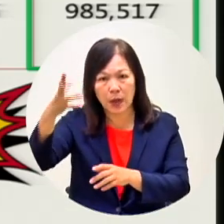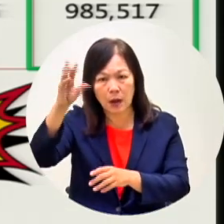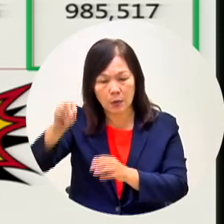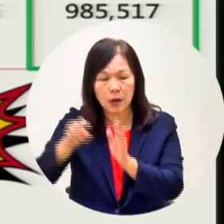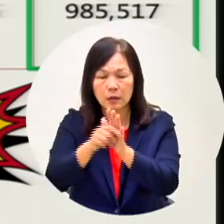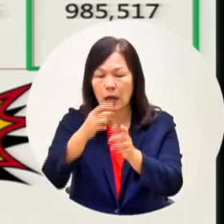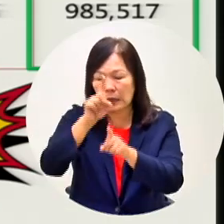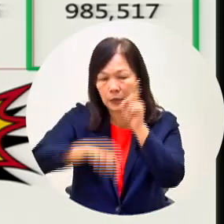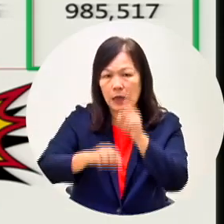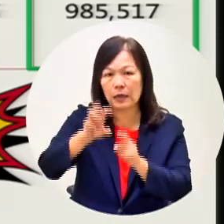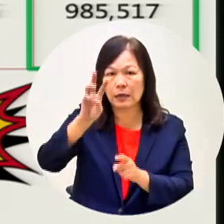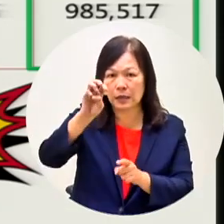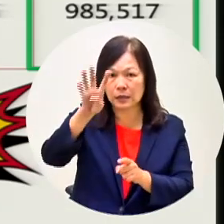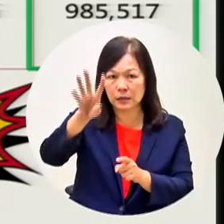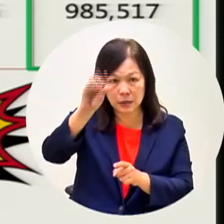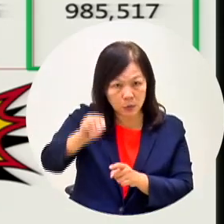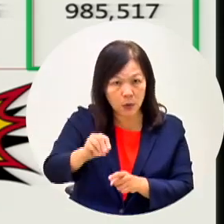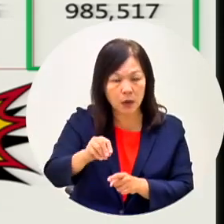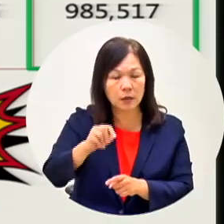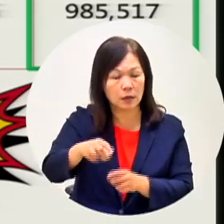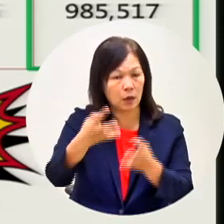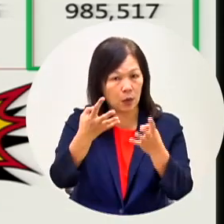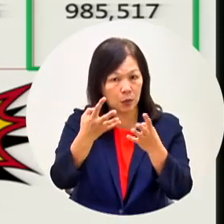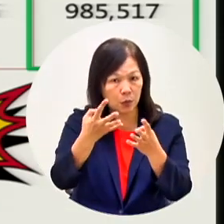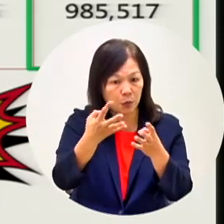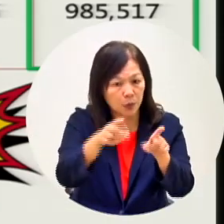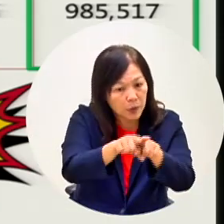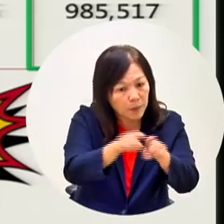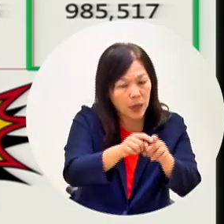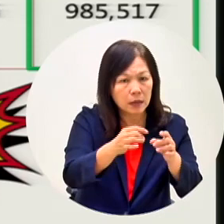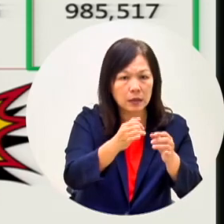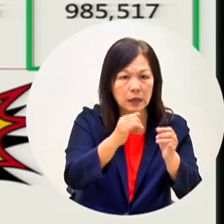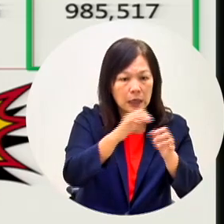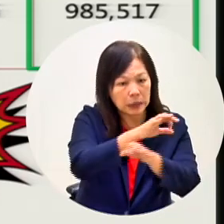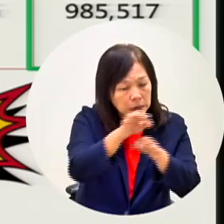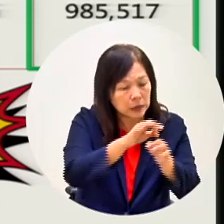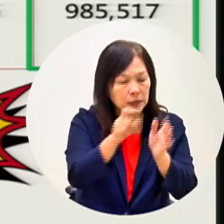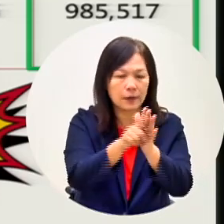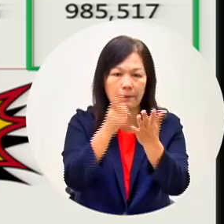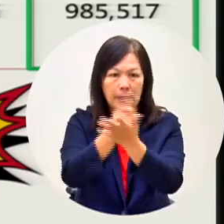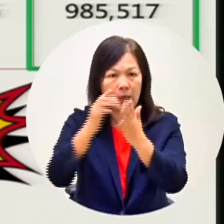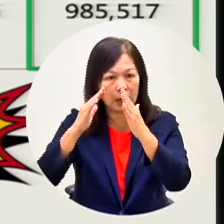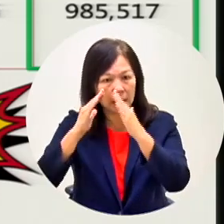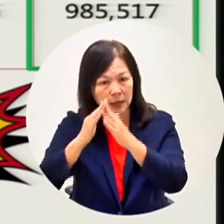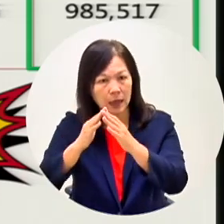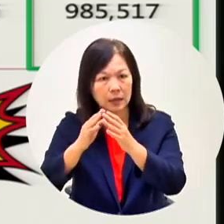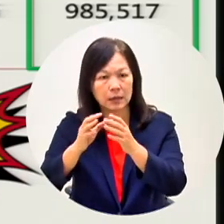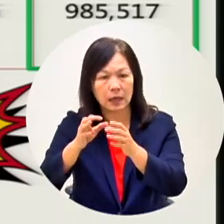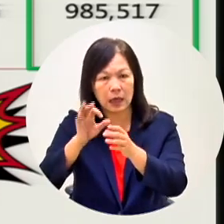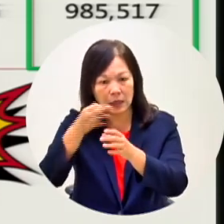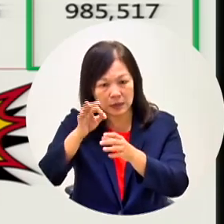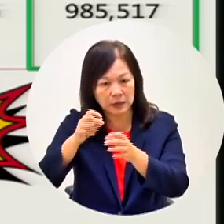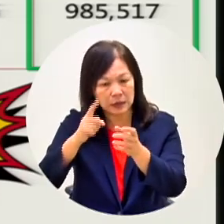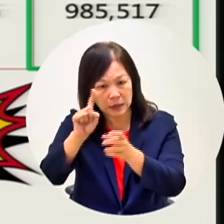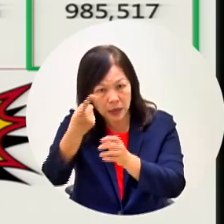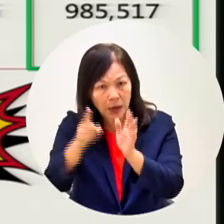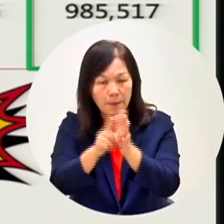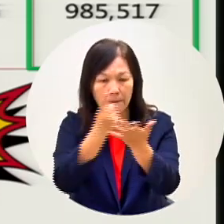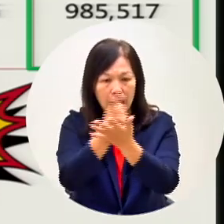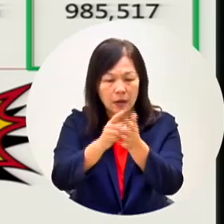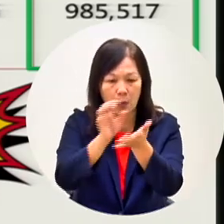是庶民经济，每个家户的经济来源、可支配所得、每个家户的生活，目